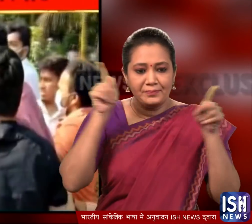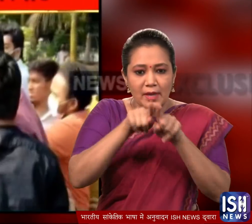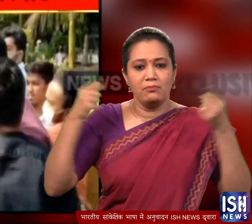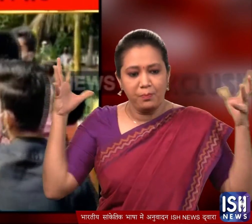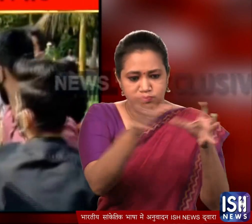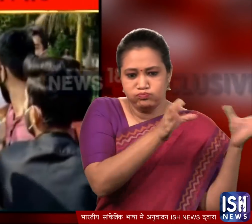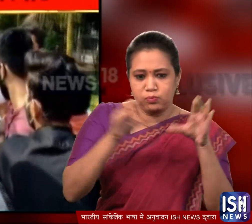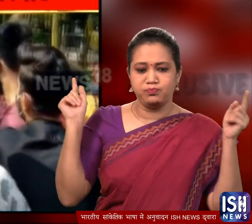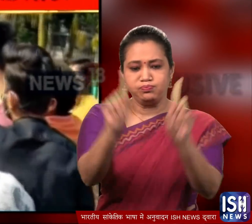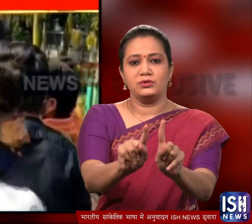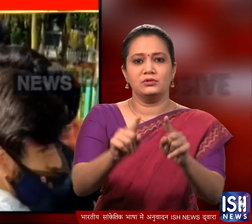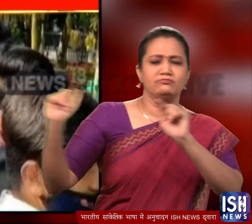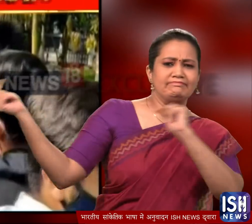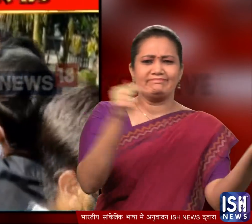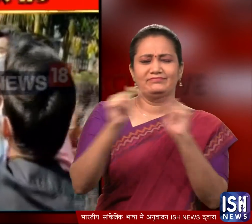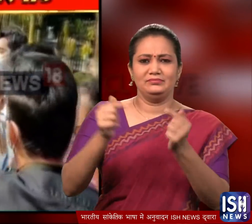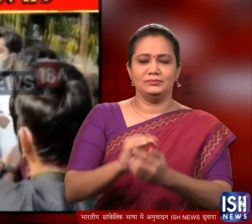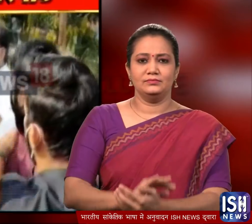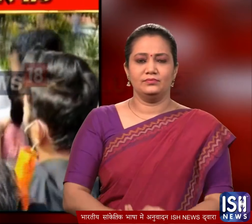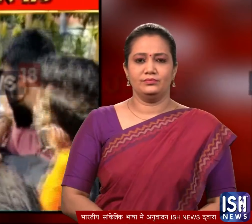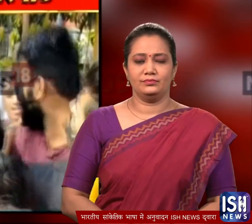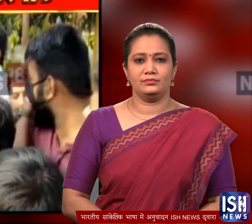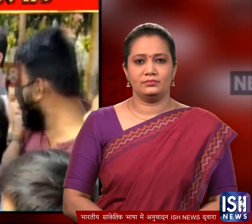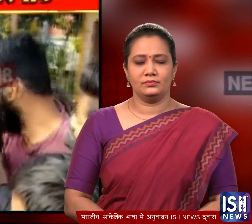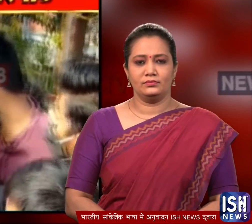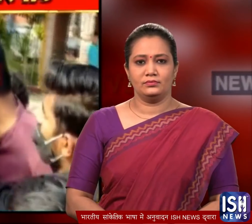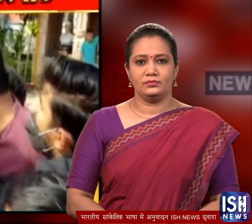गए, जिसके बाद दोनों में हाथापाई शुरू हो गई।